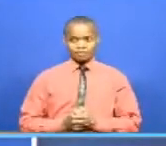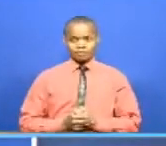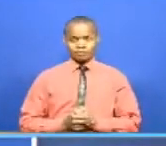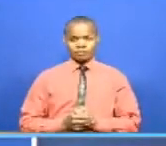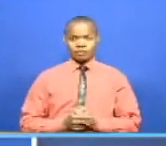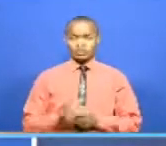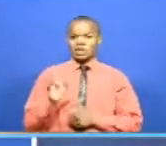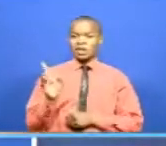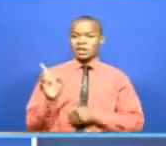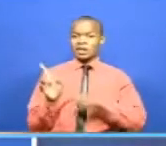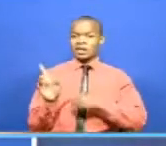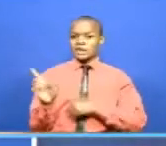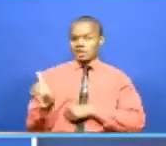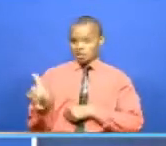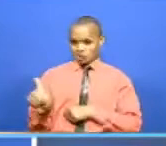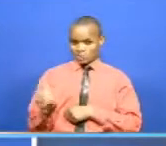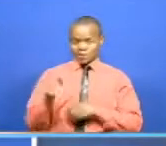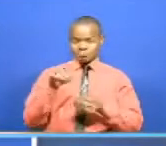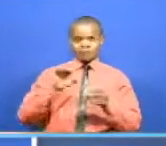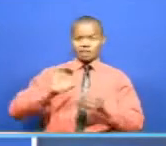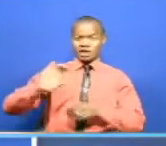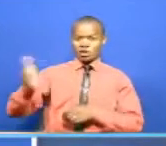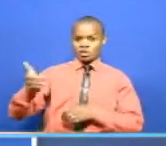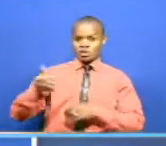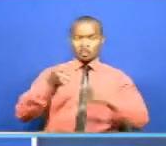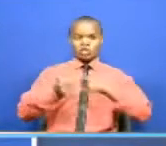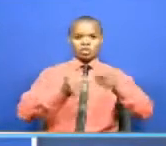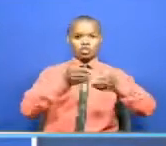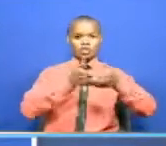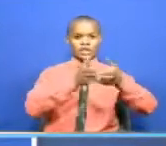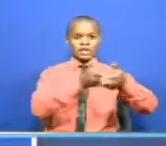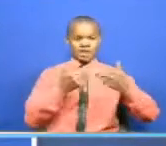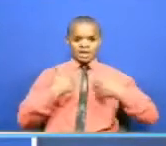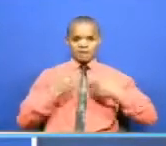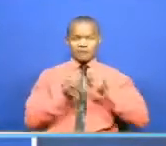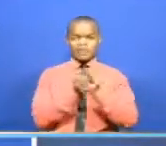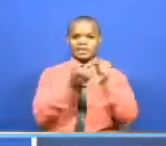Nairobi County continues to lead with